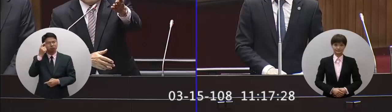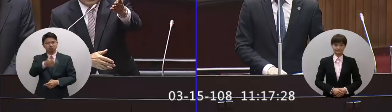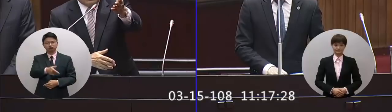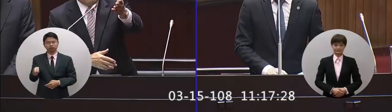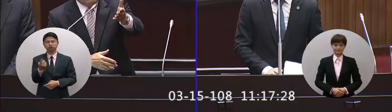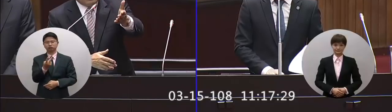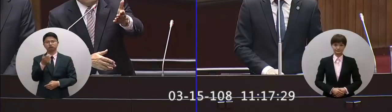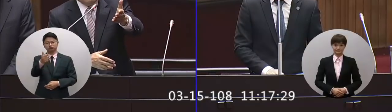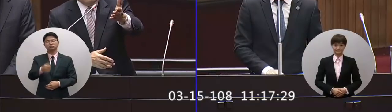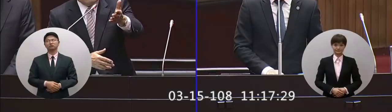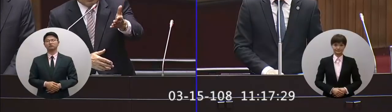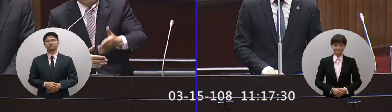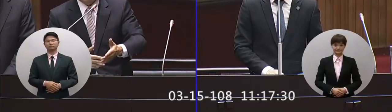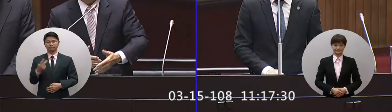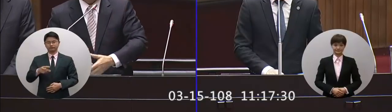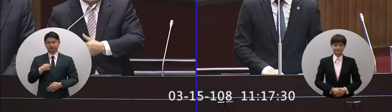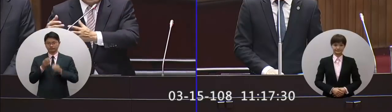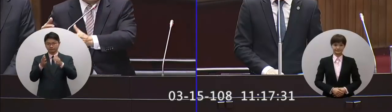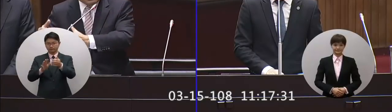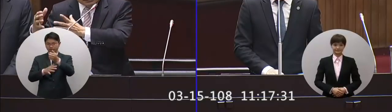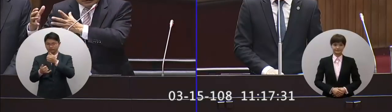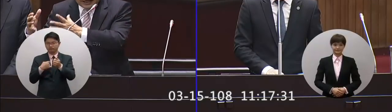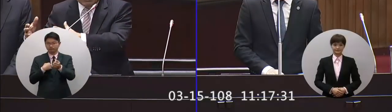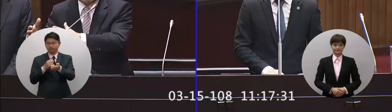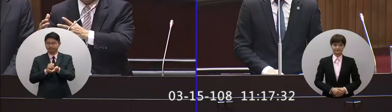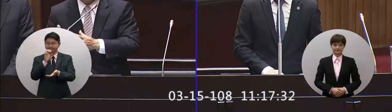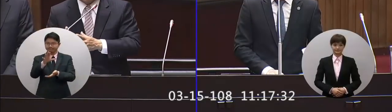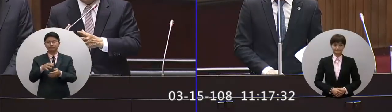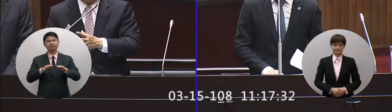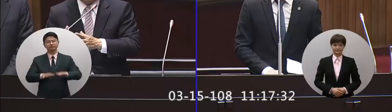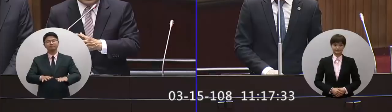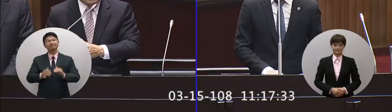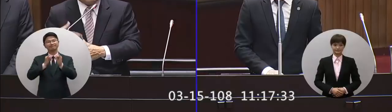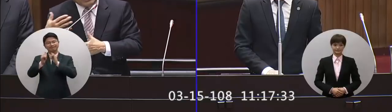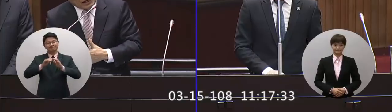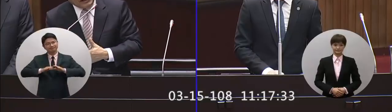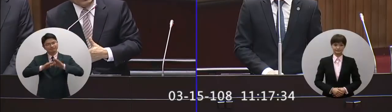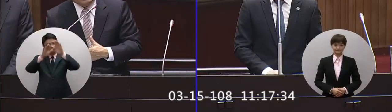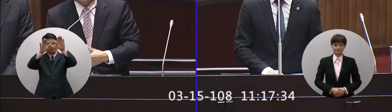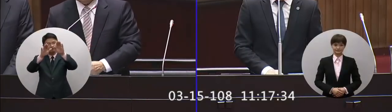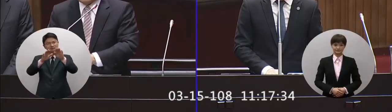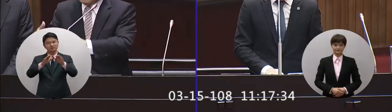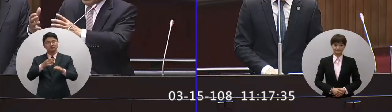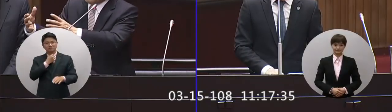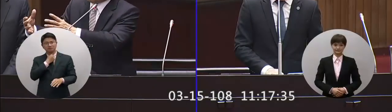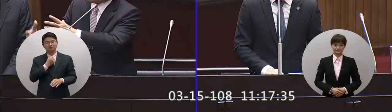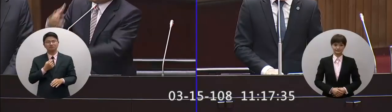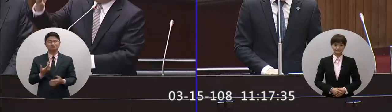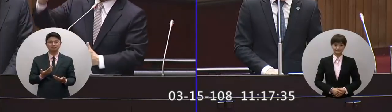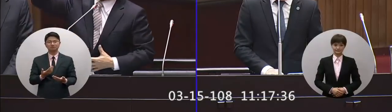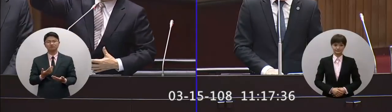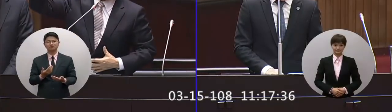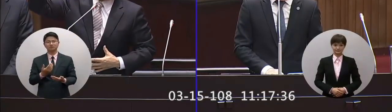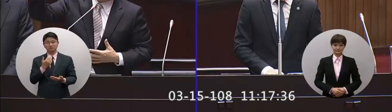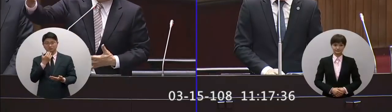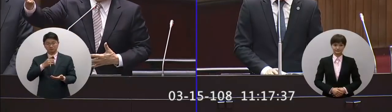那甲委员讲啊，社会要进步，有当时也袂当遐紧，所以咱啊一